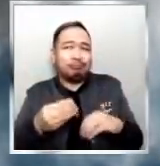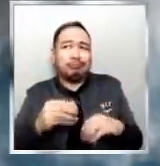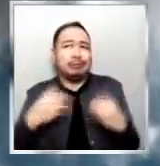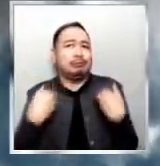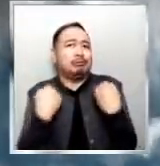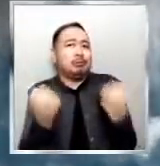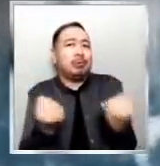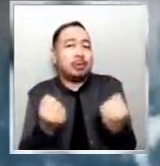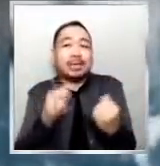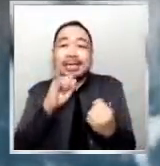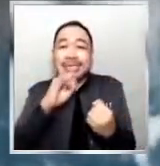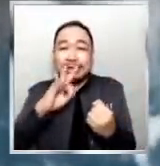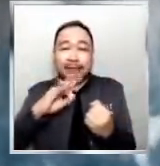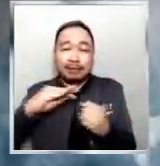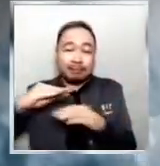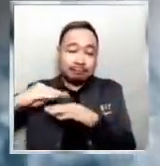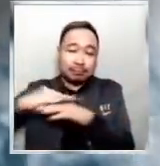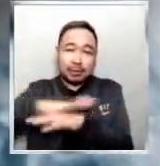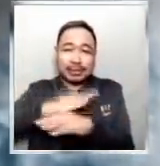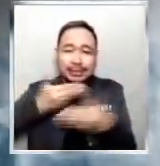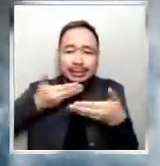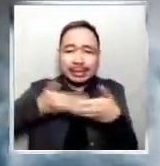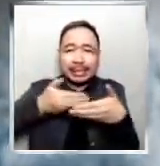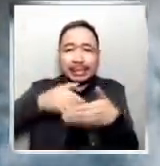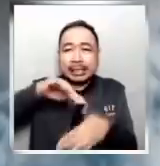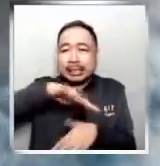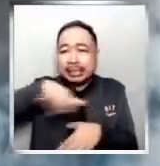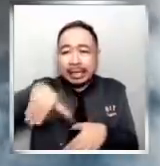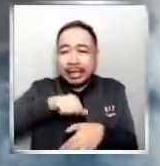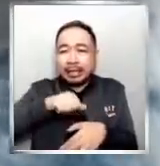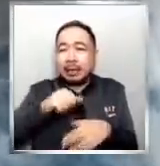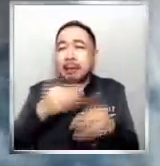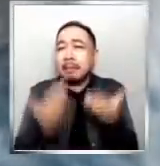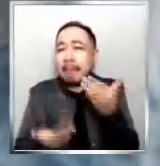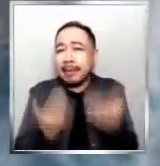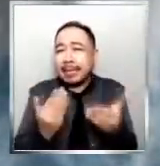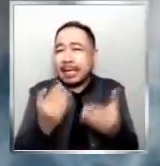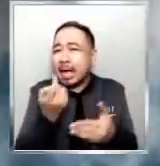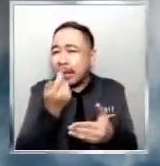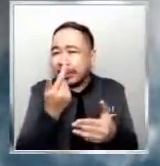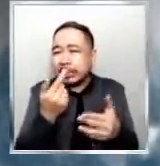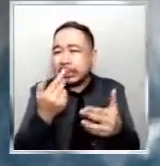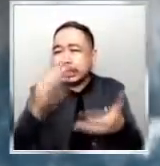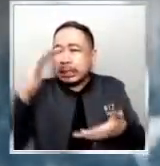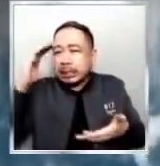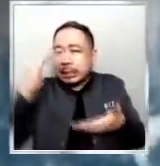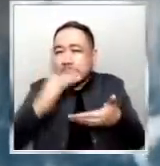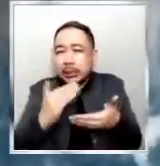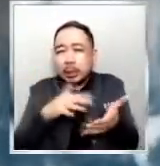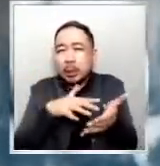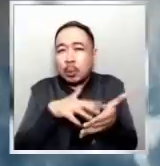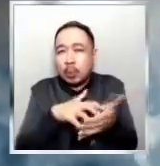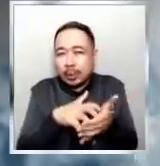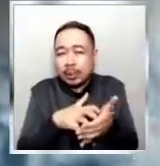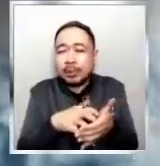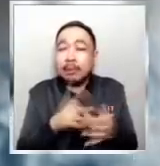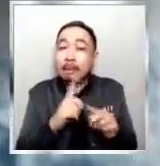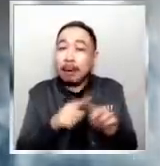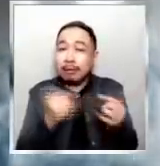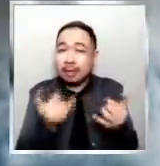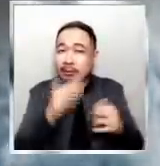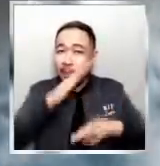Cagayan area o Northern Cagayan area, ay bahagya itong ihina. Ngunit yung ating pong laging pinapaalala sa ating mga kabayan,